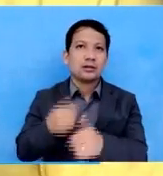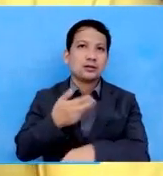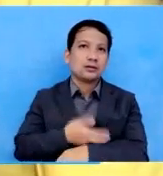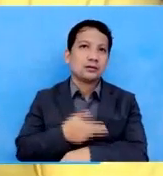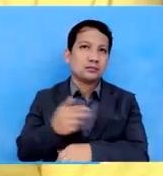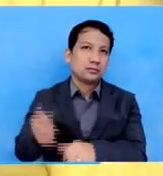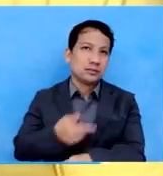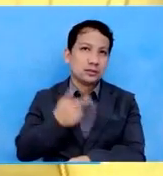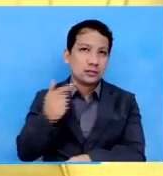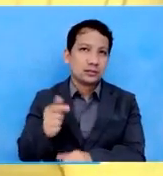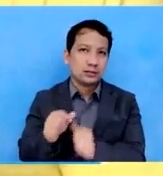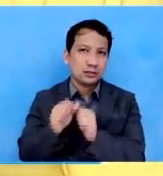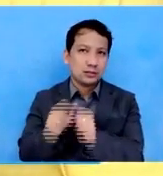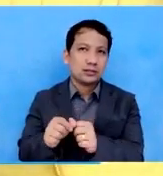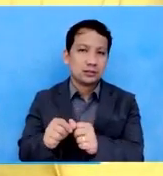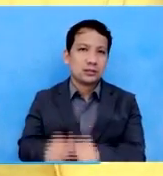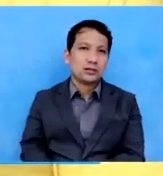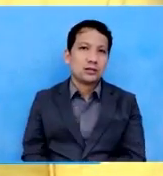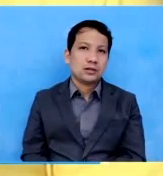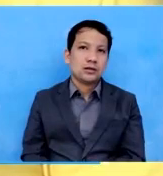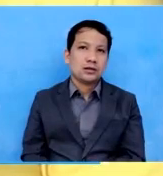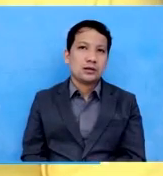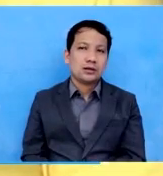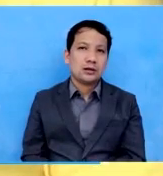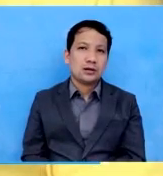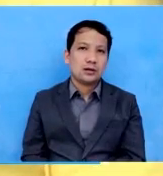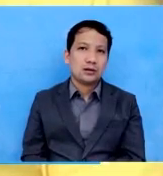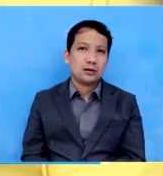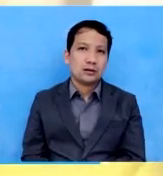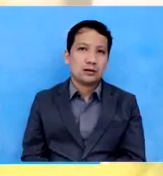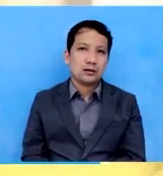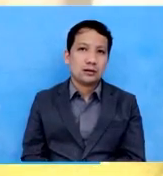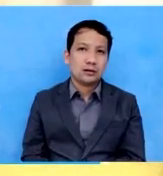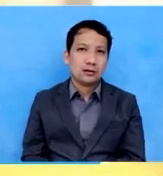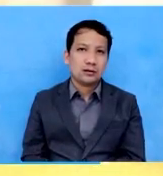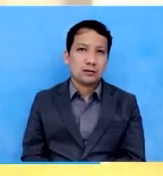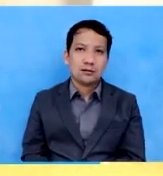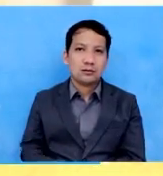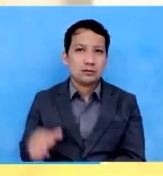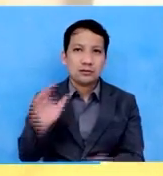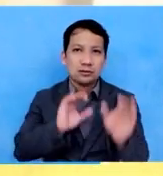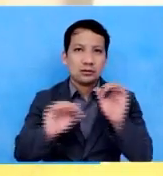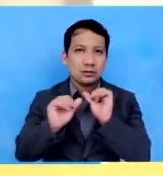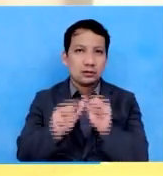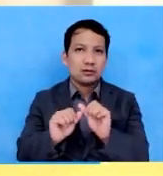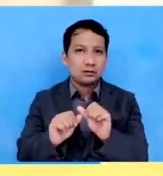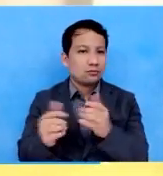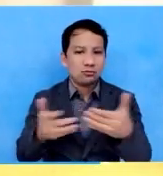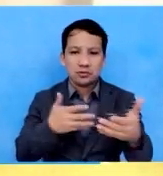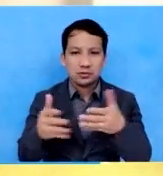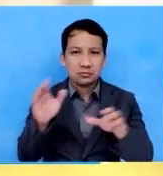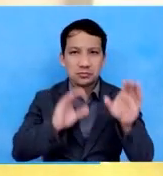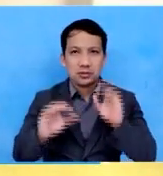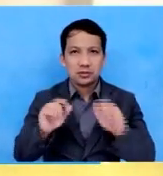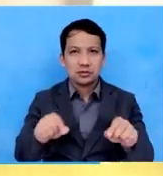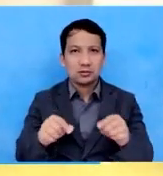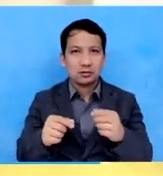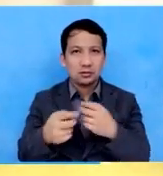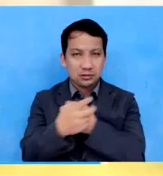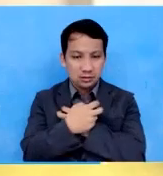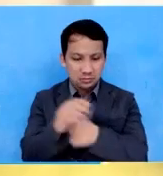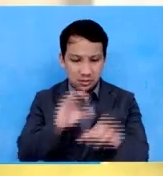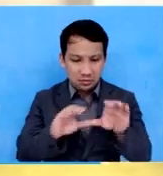panahon pagsasaka. Hindi naman naapektuhan yung lupa, no? Kasi kung walang kemikal naman. Hindi naman siya ginagamitan ng kung anong toxic